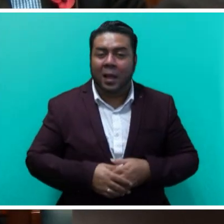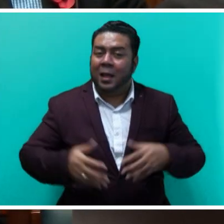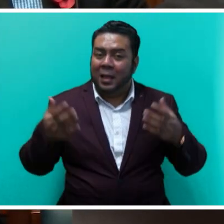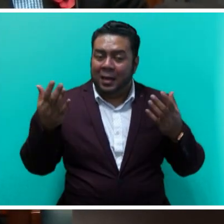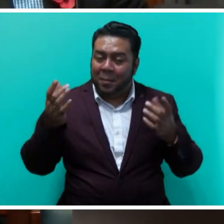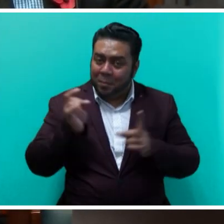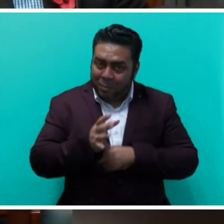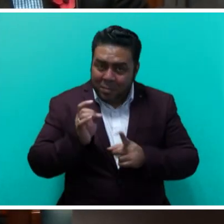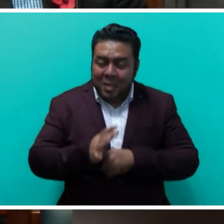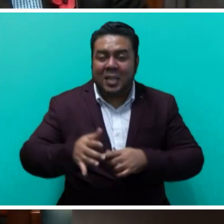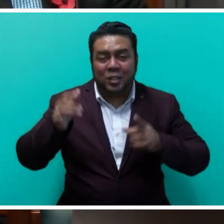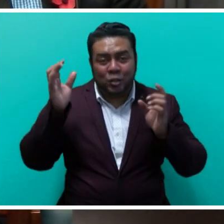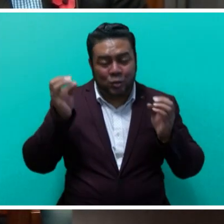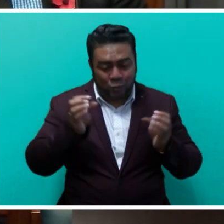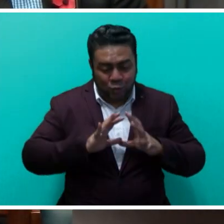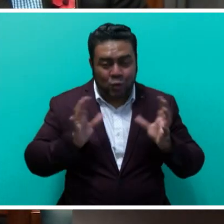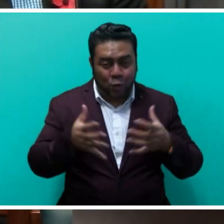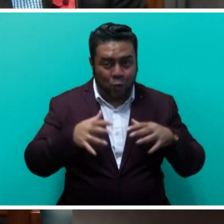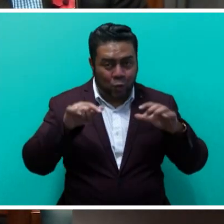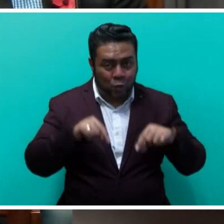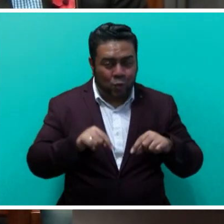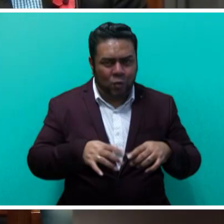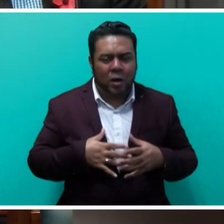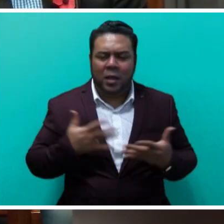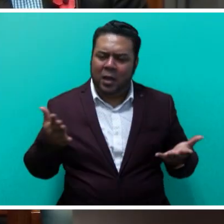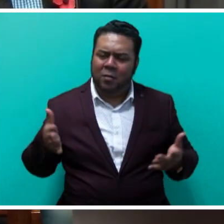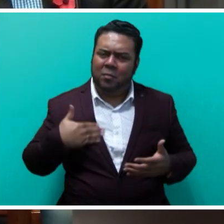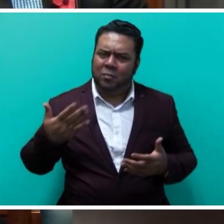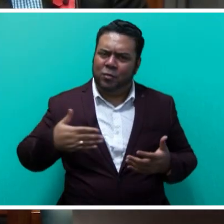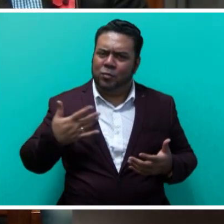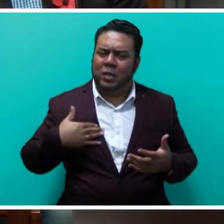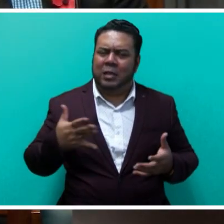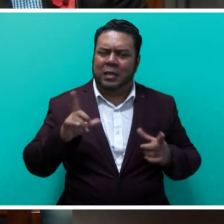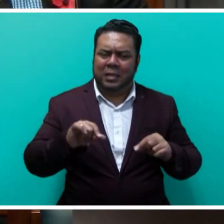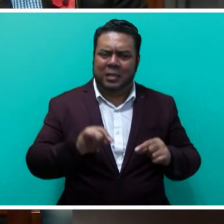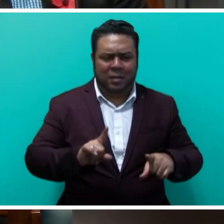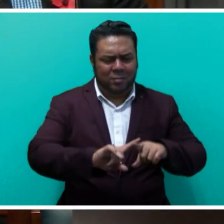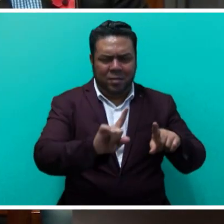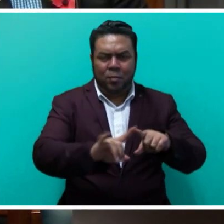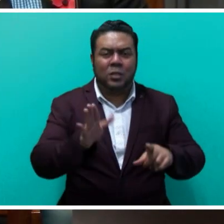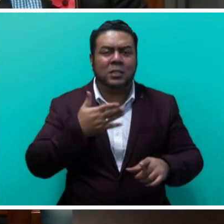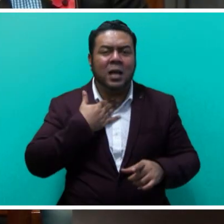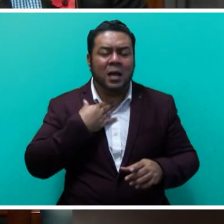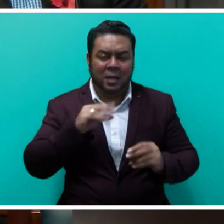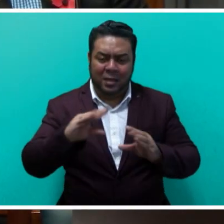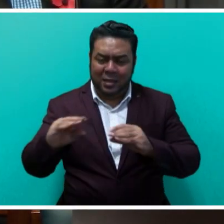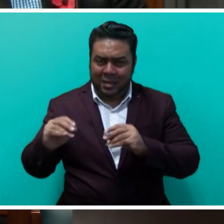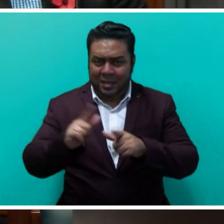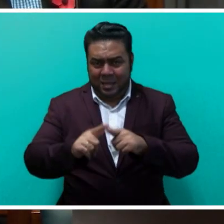go saikoya na kena vakabulabula taki na vei vosa ni vei